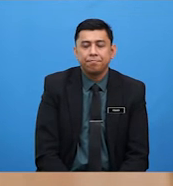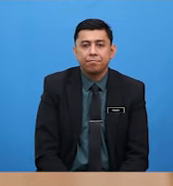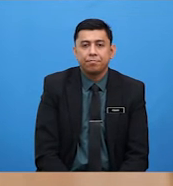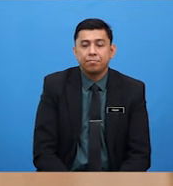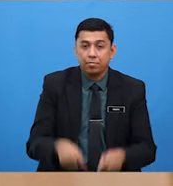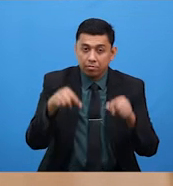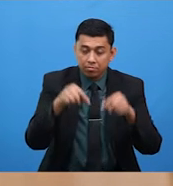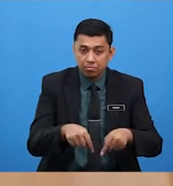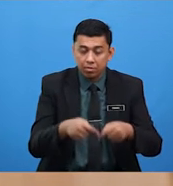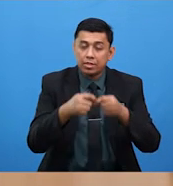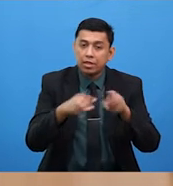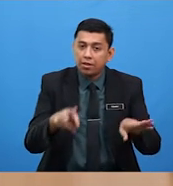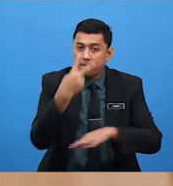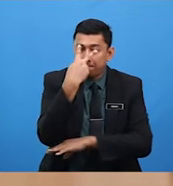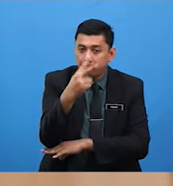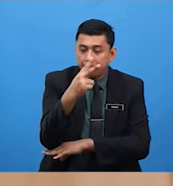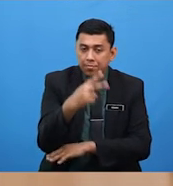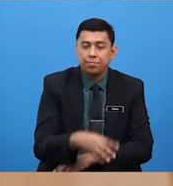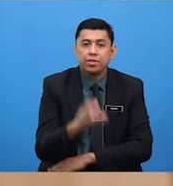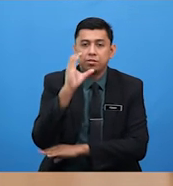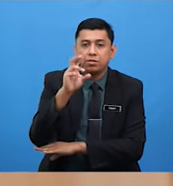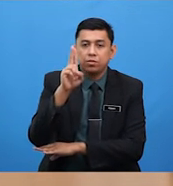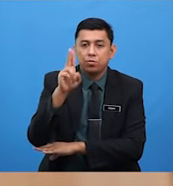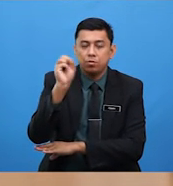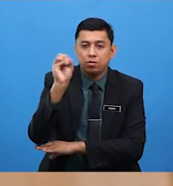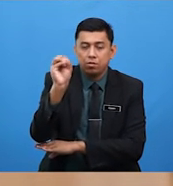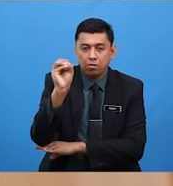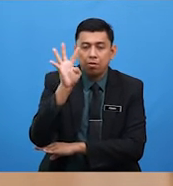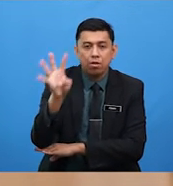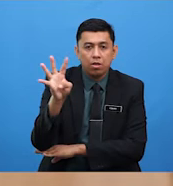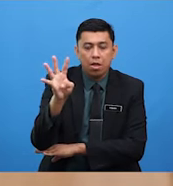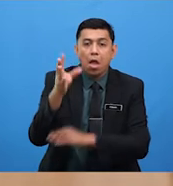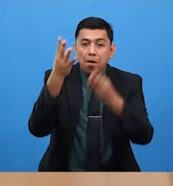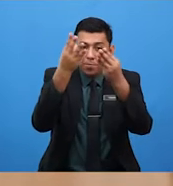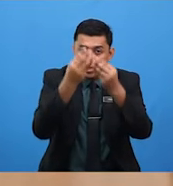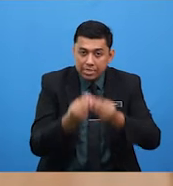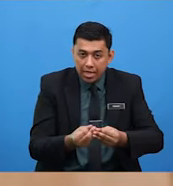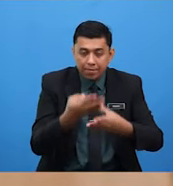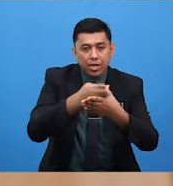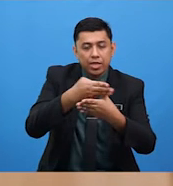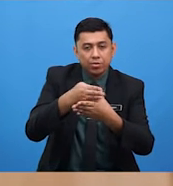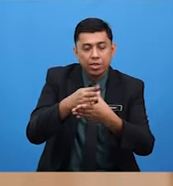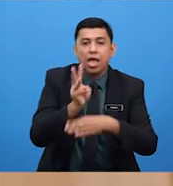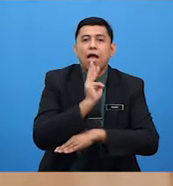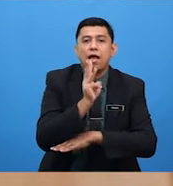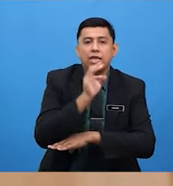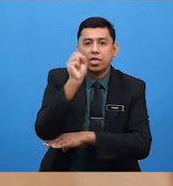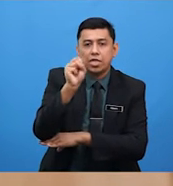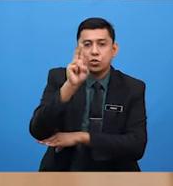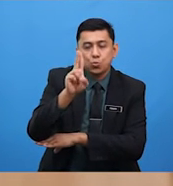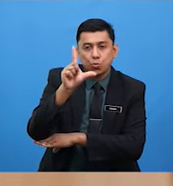Di sini kita telah nampak kuplung 2 sulfat telah meresap ke bahagian air sulin.